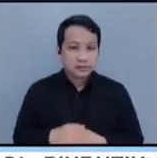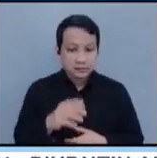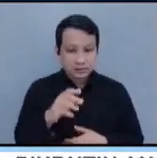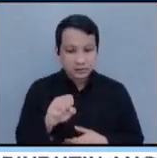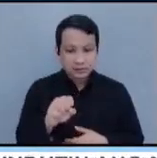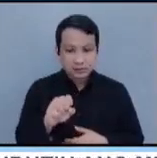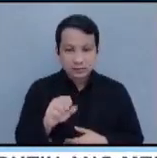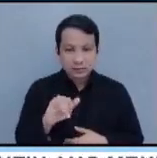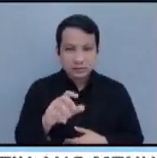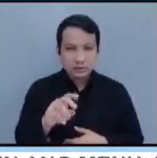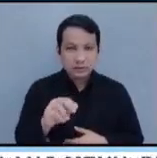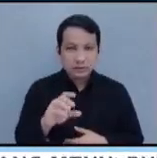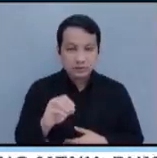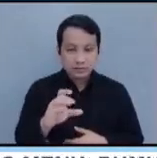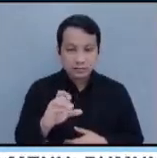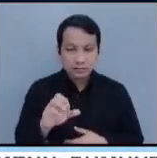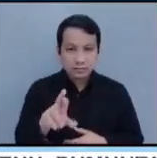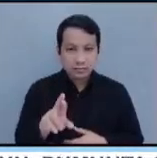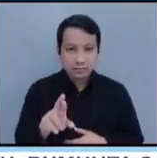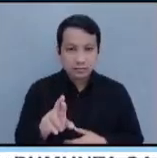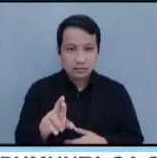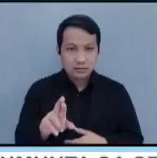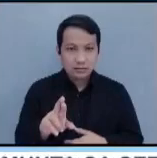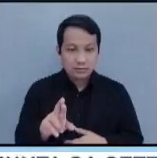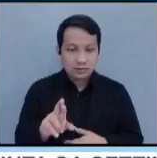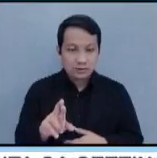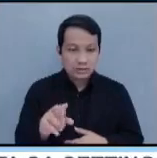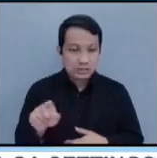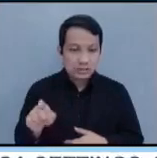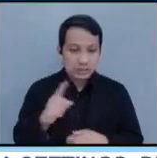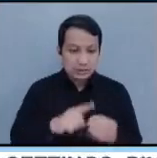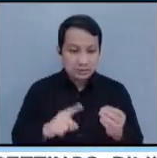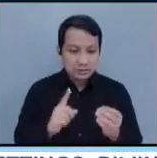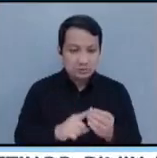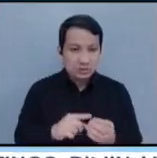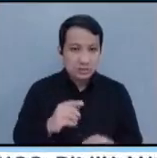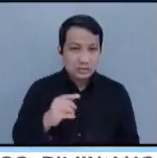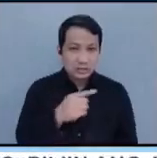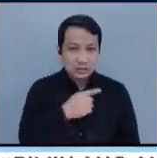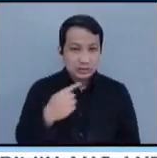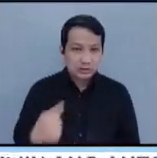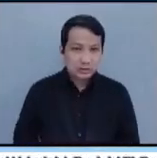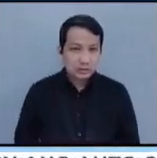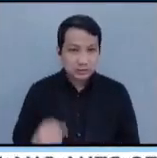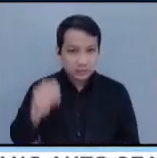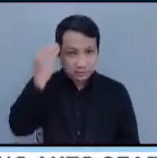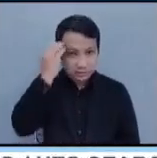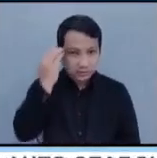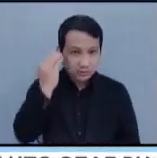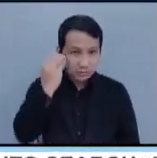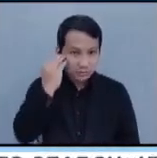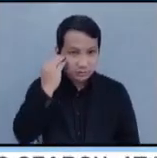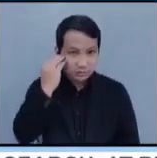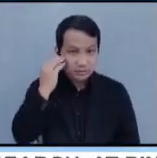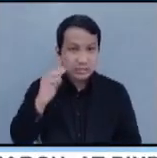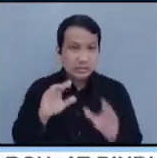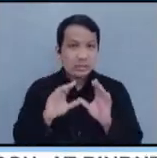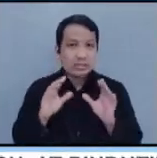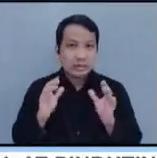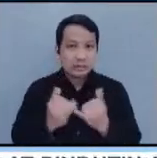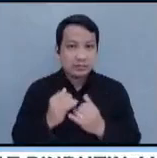yore is a Chinese Korean corporation So kung y ang siguro you can search